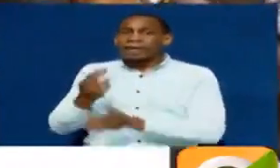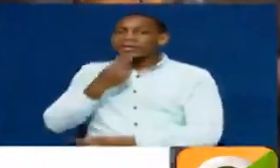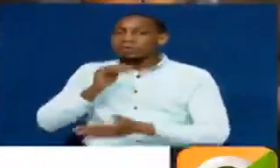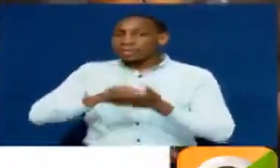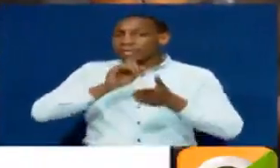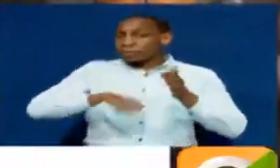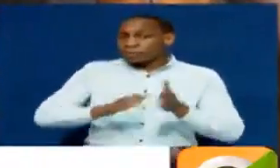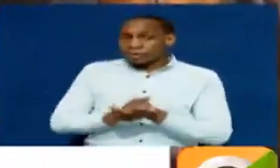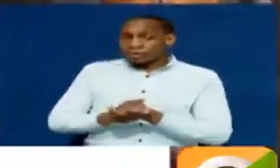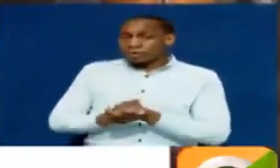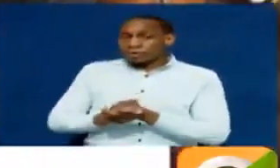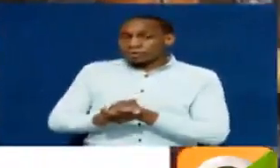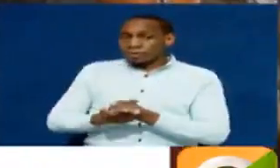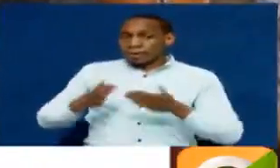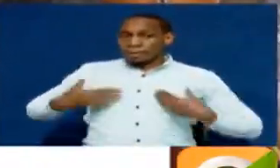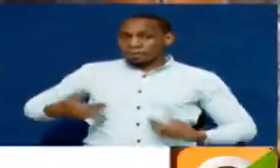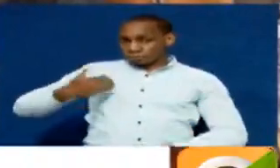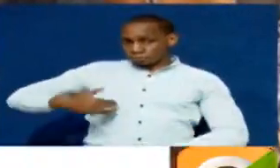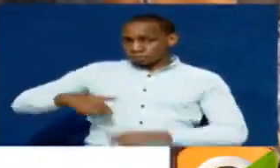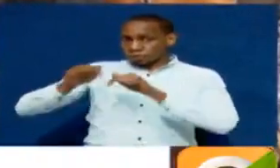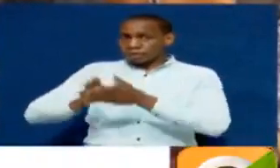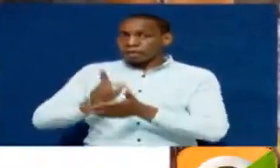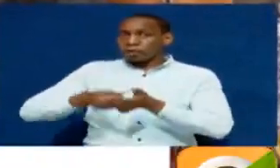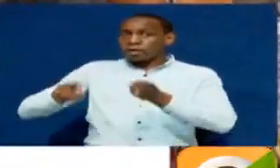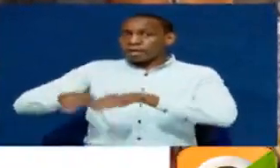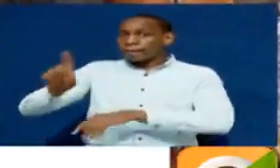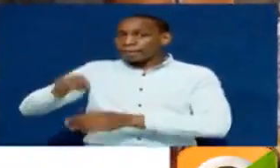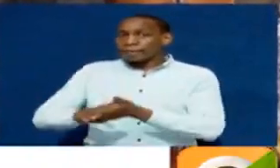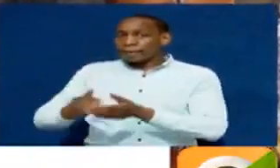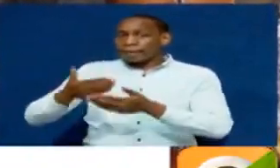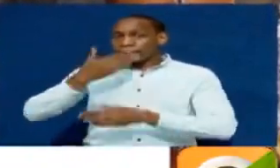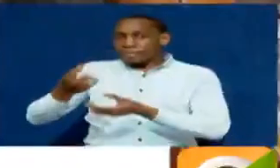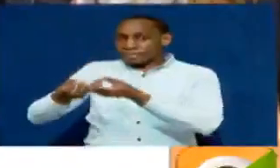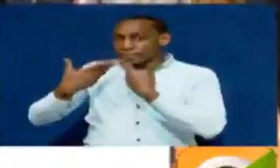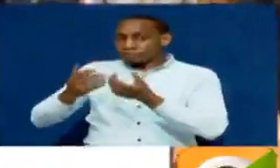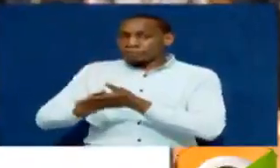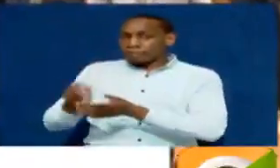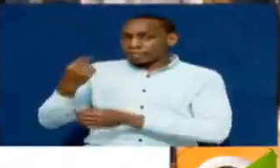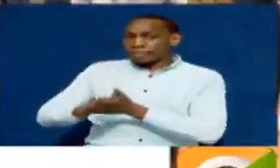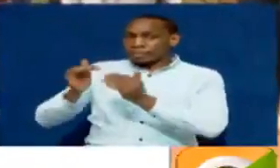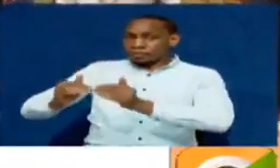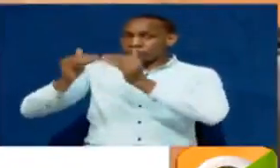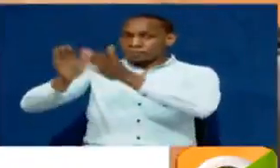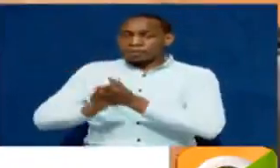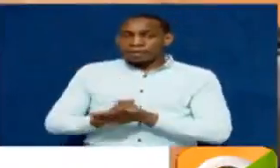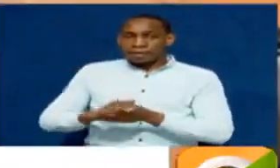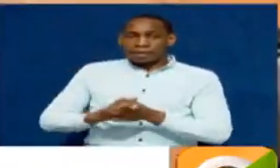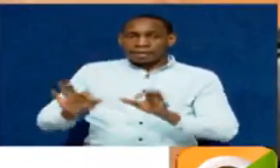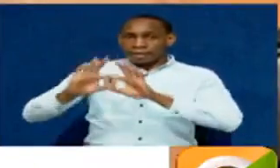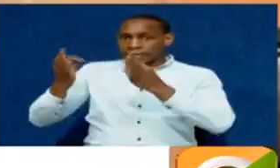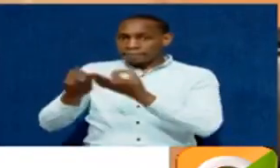Ya kwamba tutafanya leo postmortem. Alafu ni nini imetokea? Na wangeniambia atachara tuahirishe. Kwa mujibu wa familia ya